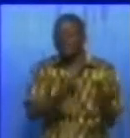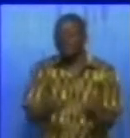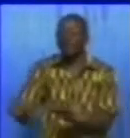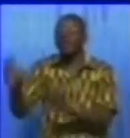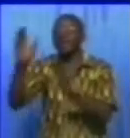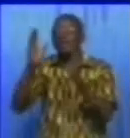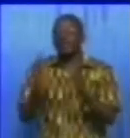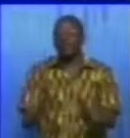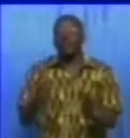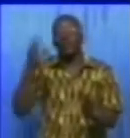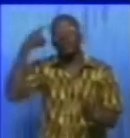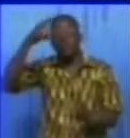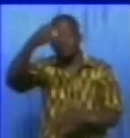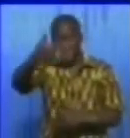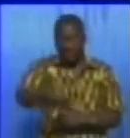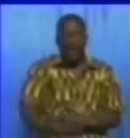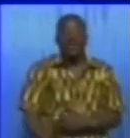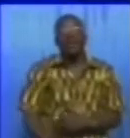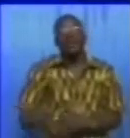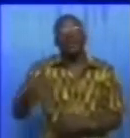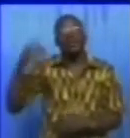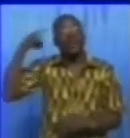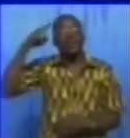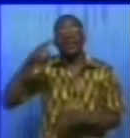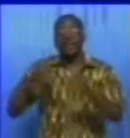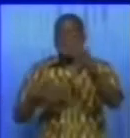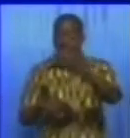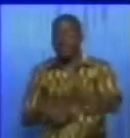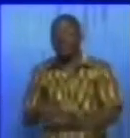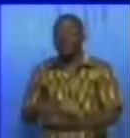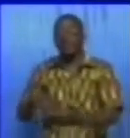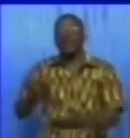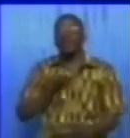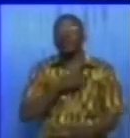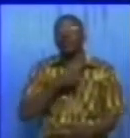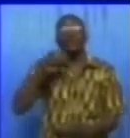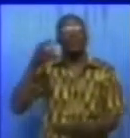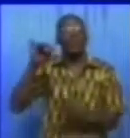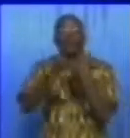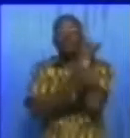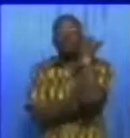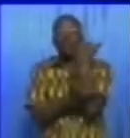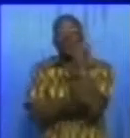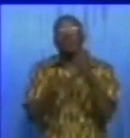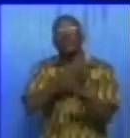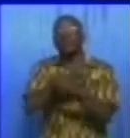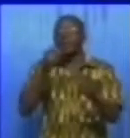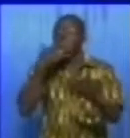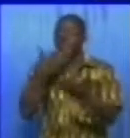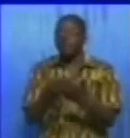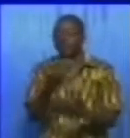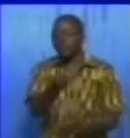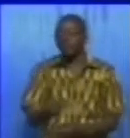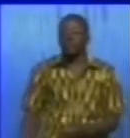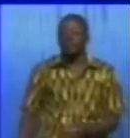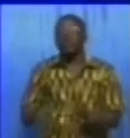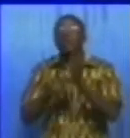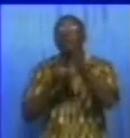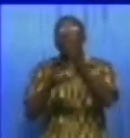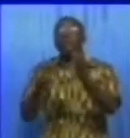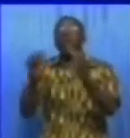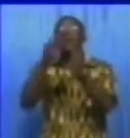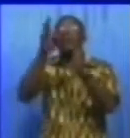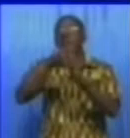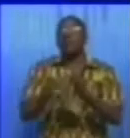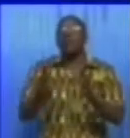organisateurs pour l'accueil des invités de notre pays. C'est une très bonne chose. Et cela montre également